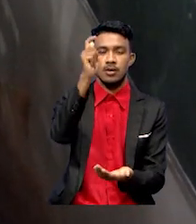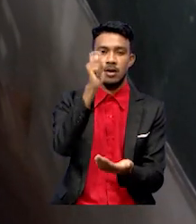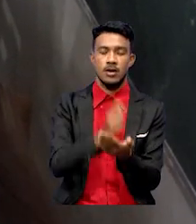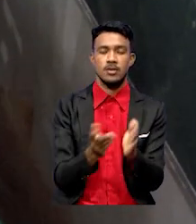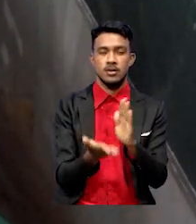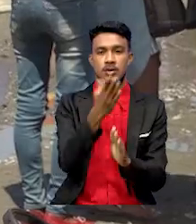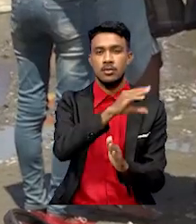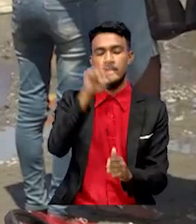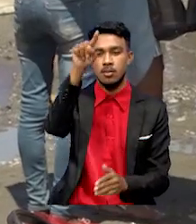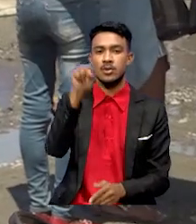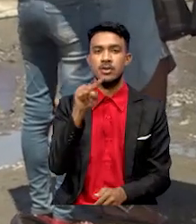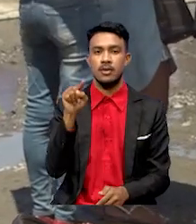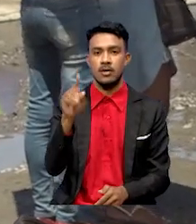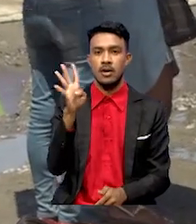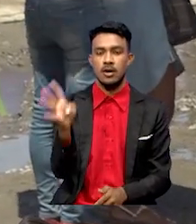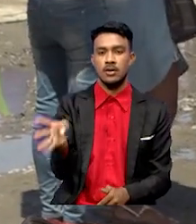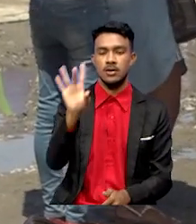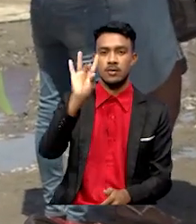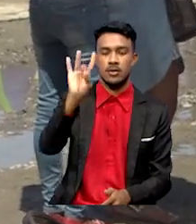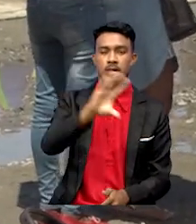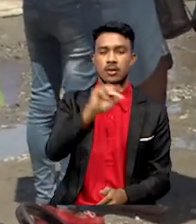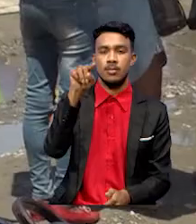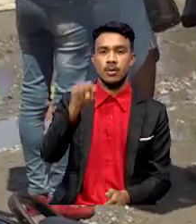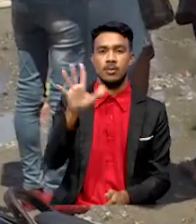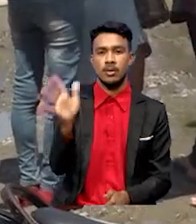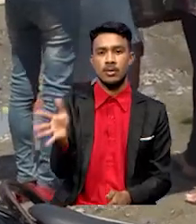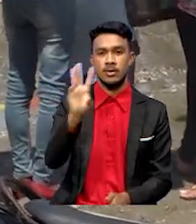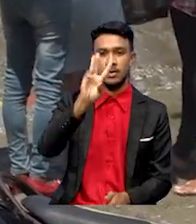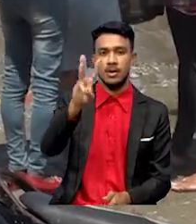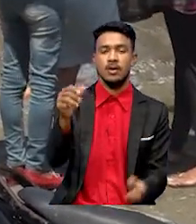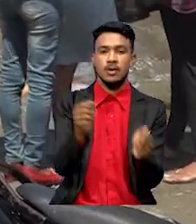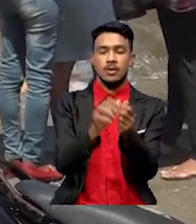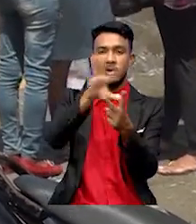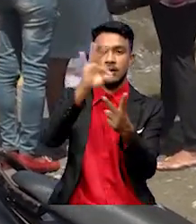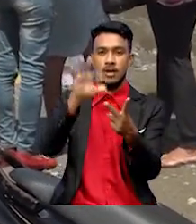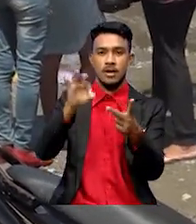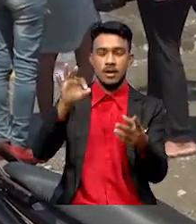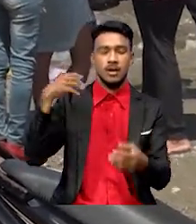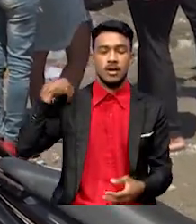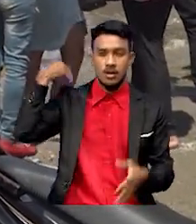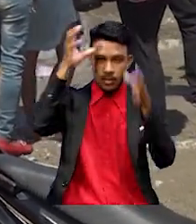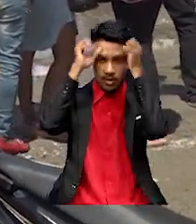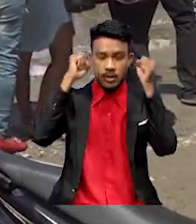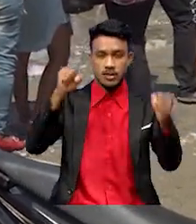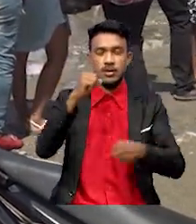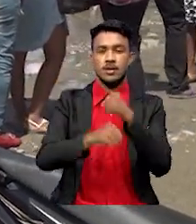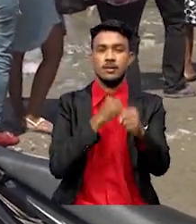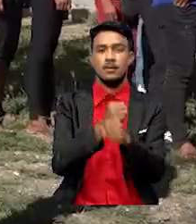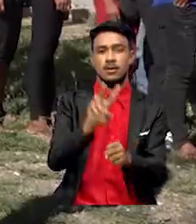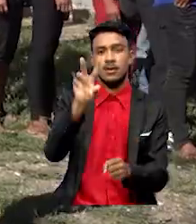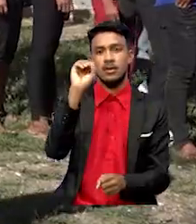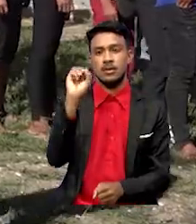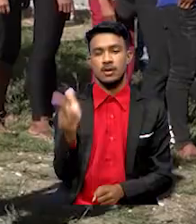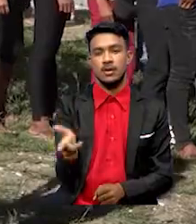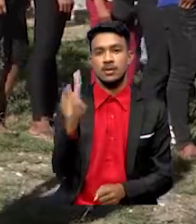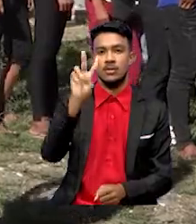ho persentu hat nulu resing walu pontu lima nulu resing neng ho dihili kandidatu presidente republika periodu rihun rua runulu resing